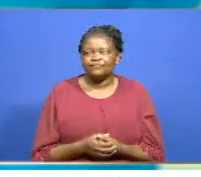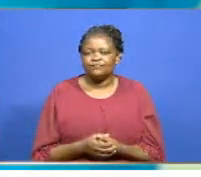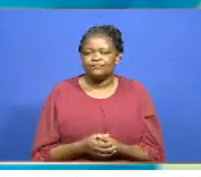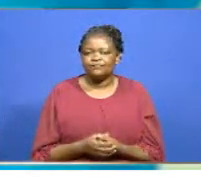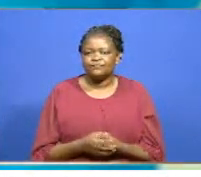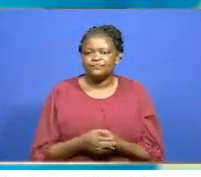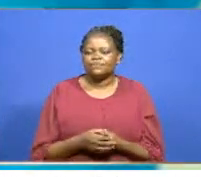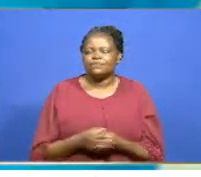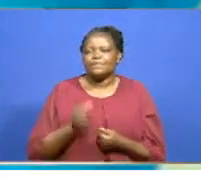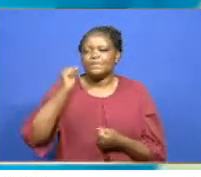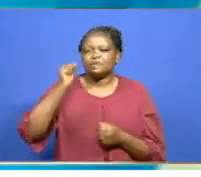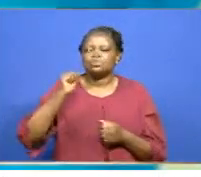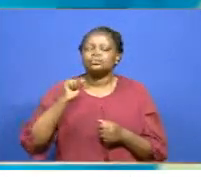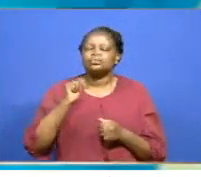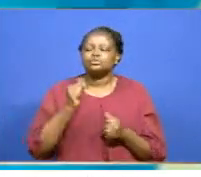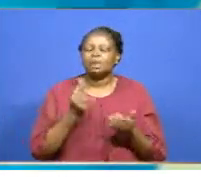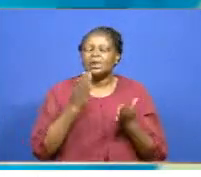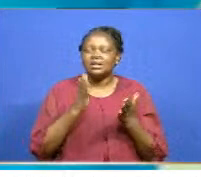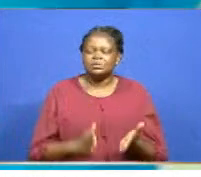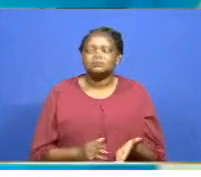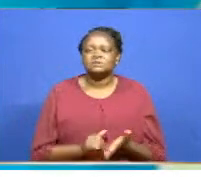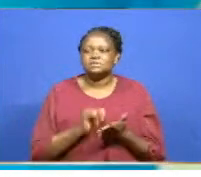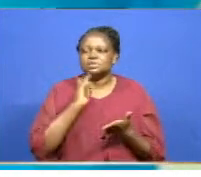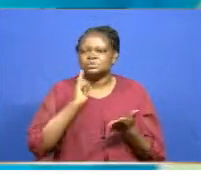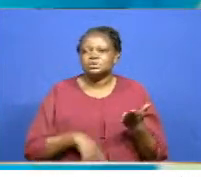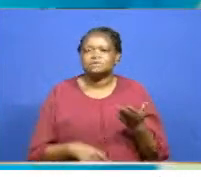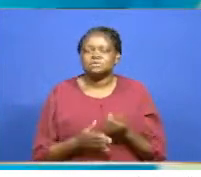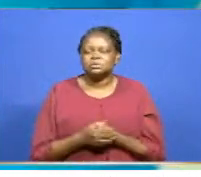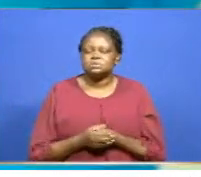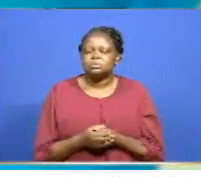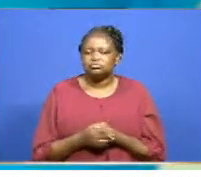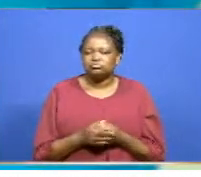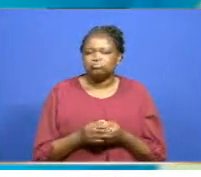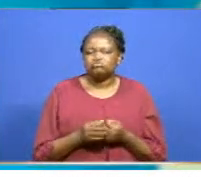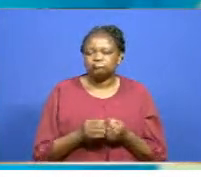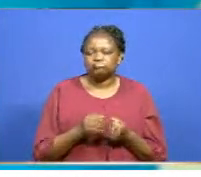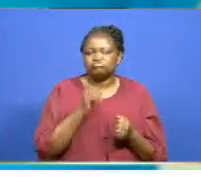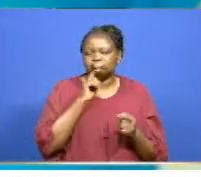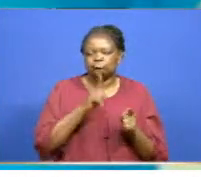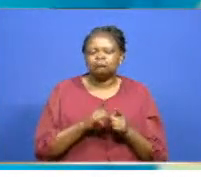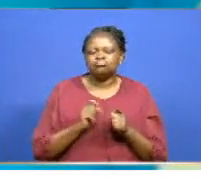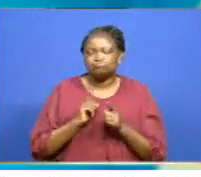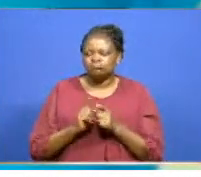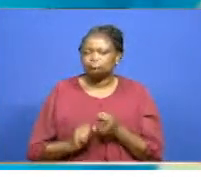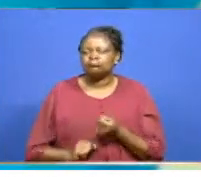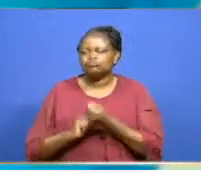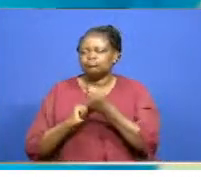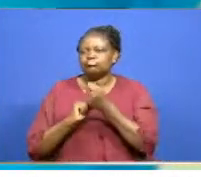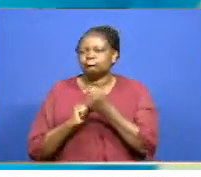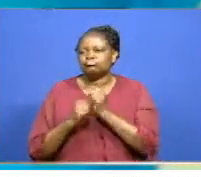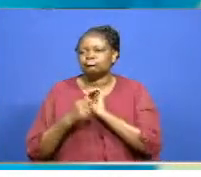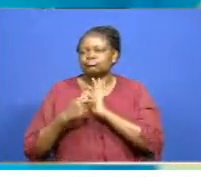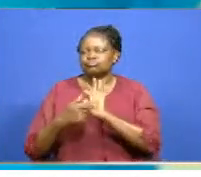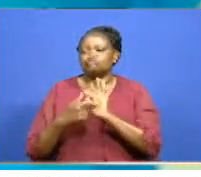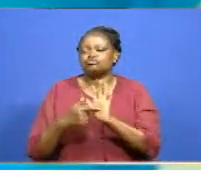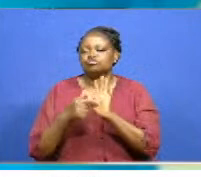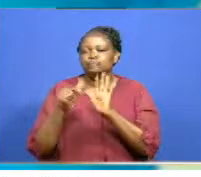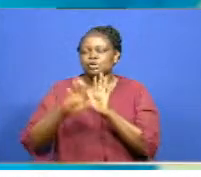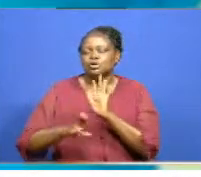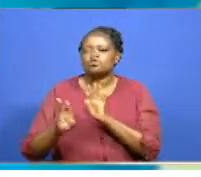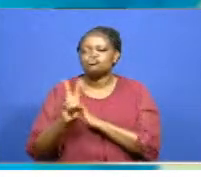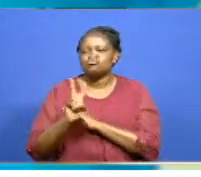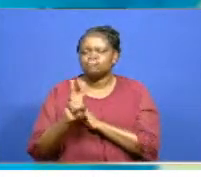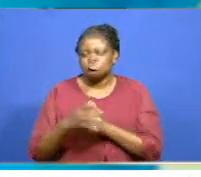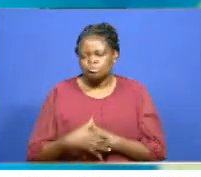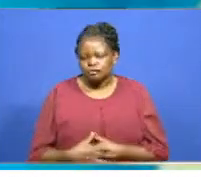wachanganuzi wa siasa wamekuwa kiita sibling support than rivalry ikidhihirika katika eneo bunge hizi mbili. Na kwa